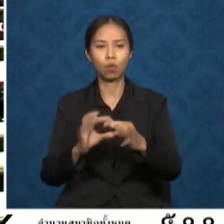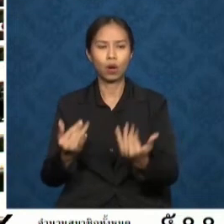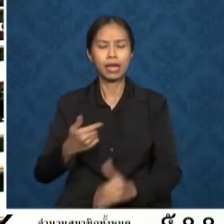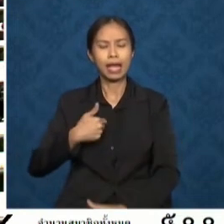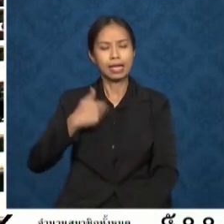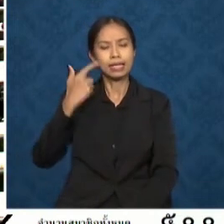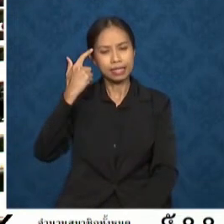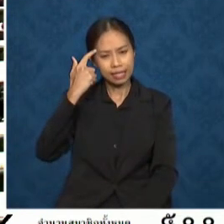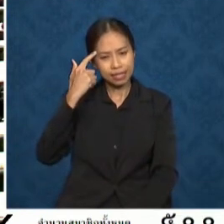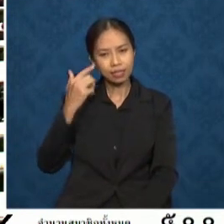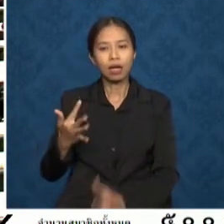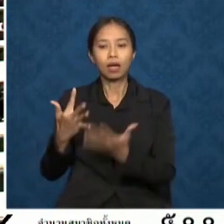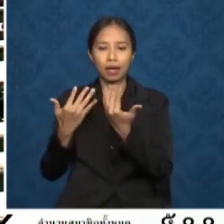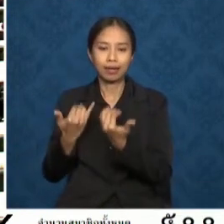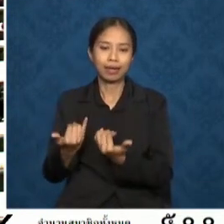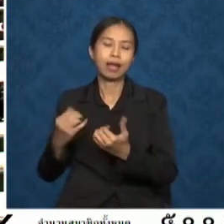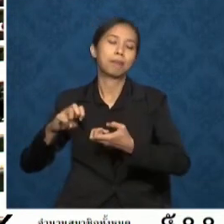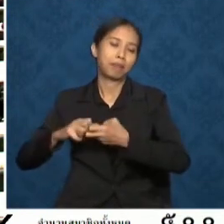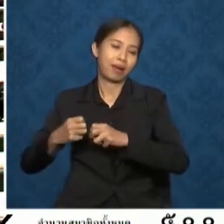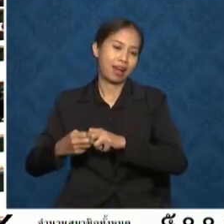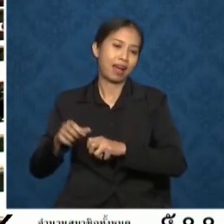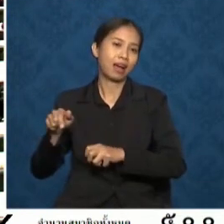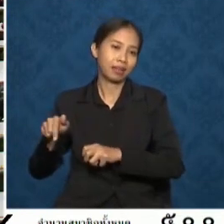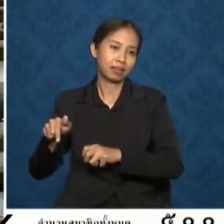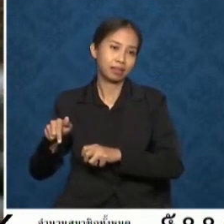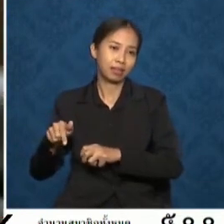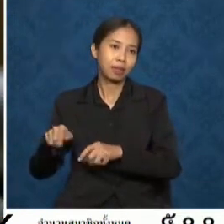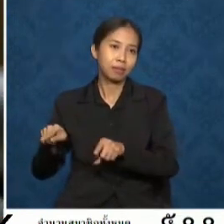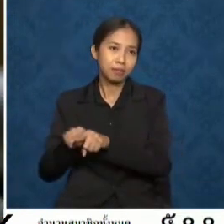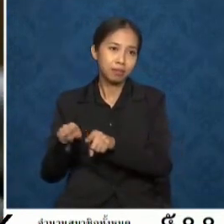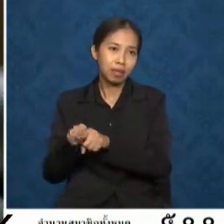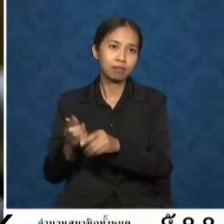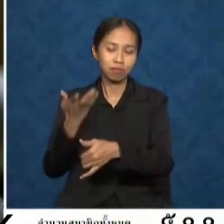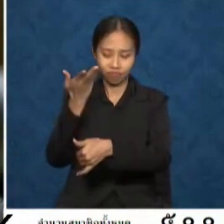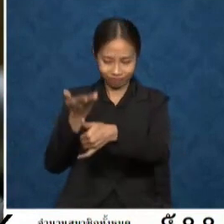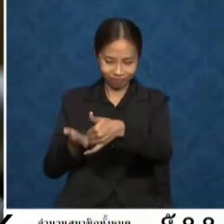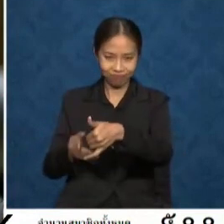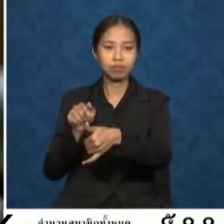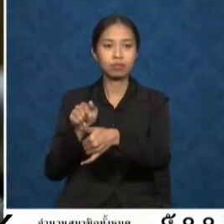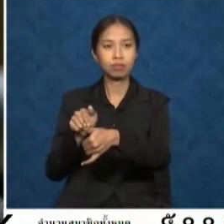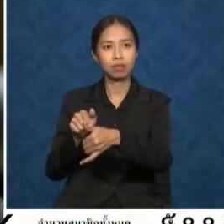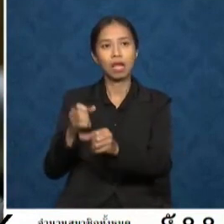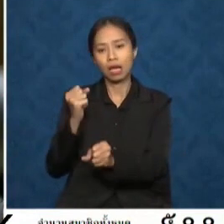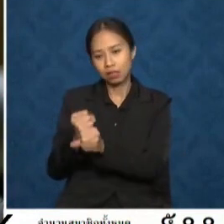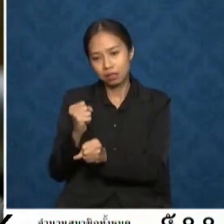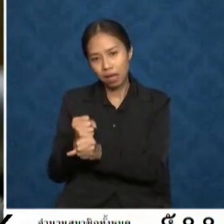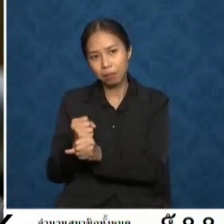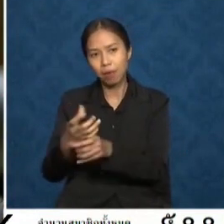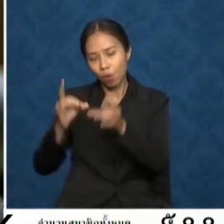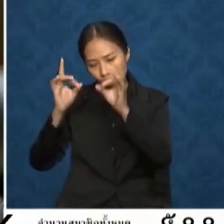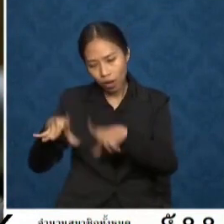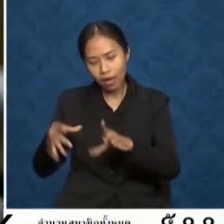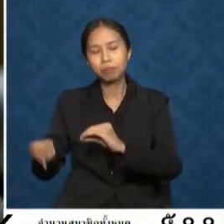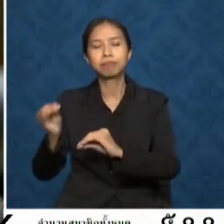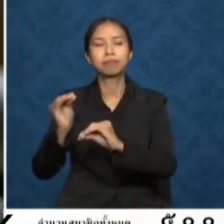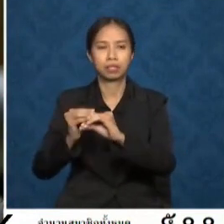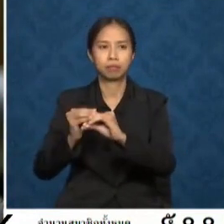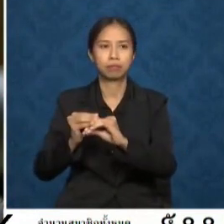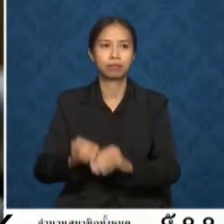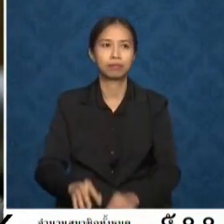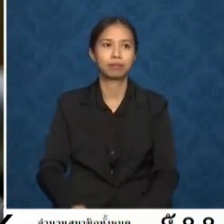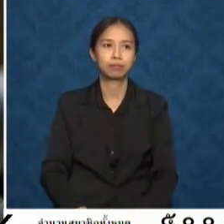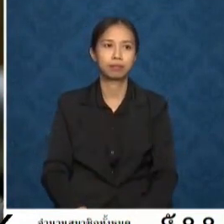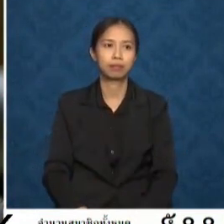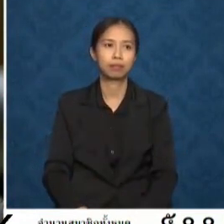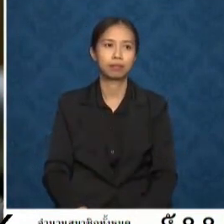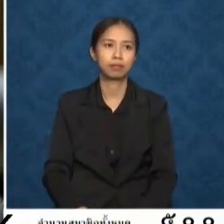าวซึ่กเปอำร